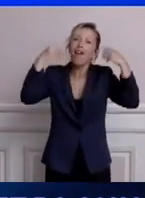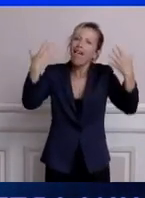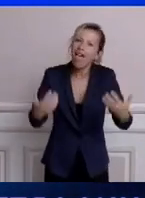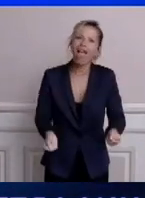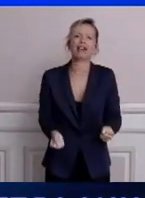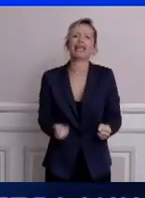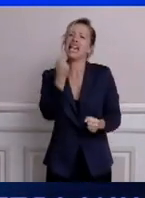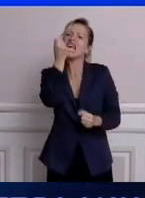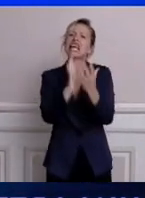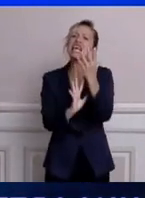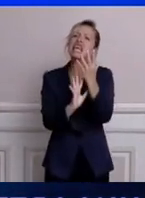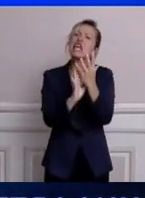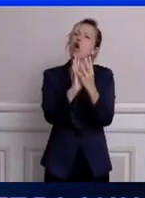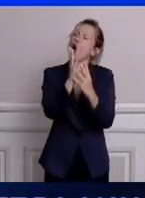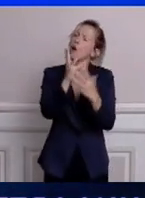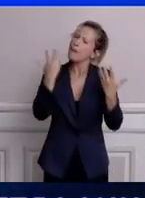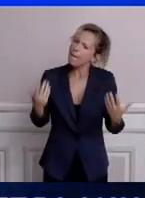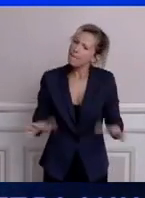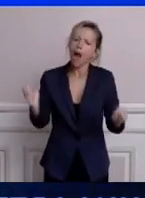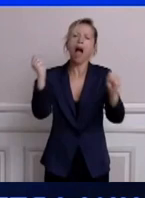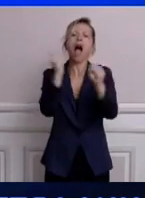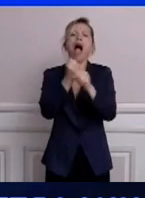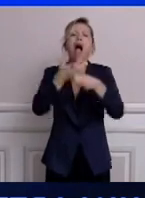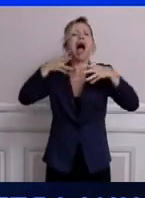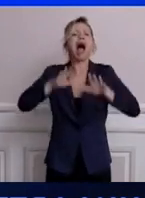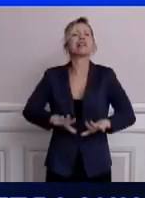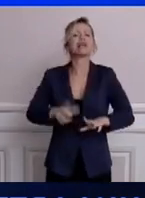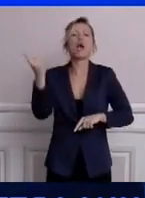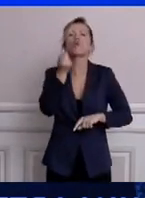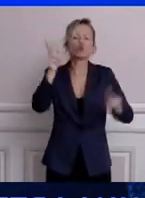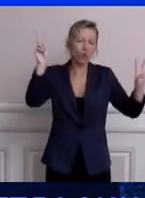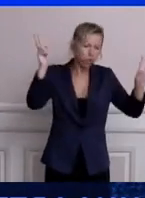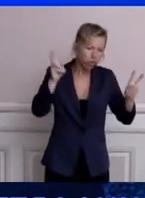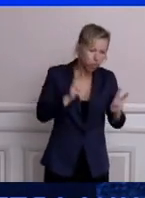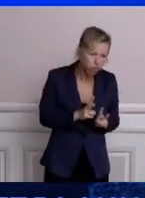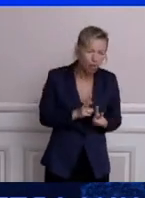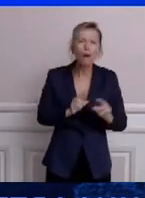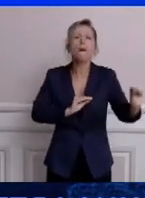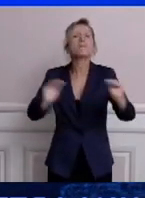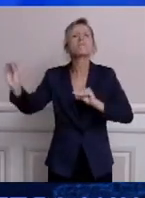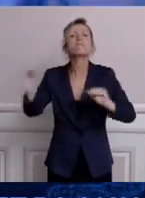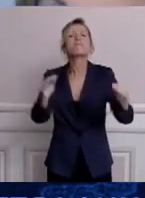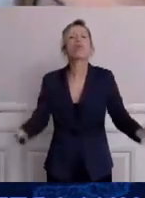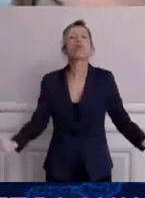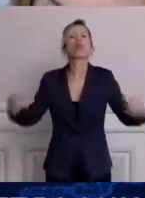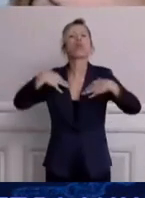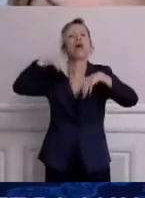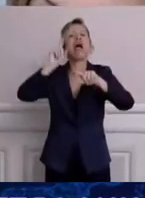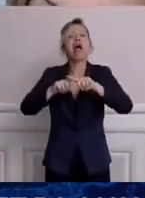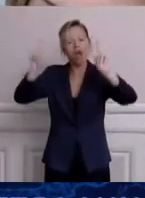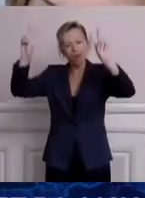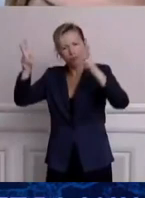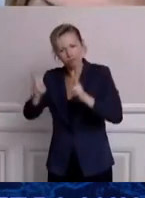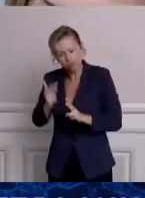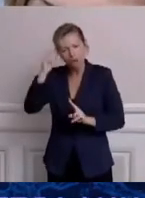Η οικονομία πηγαίνει καλύτερα. Η ανεργία μειώνεται. Η διαχείριση του μεταναστευτικού είναι αποτελεσματικότερη. Οι επενδύσεις αυξάνονται.